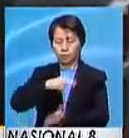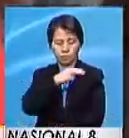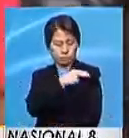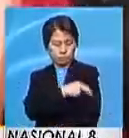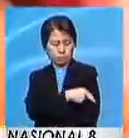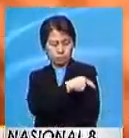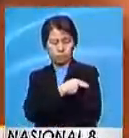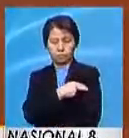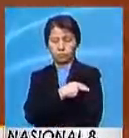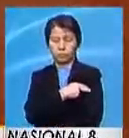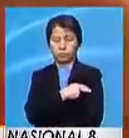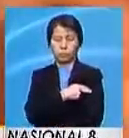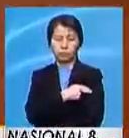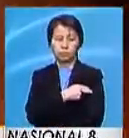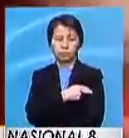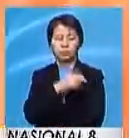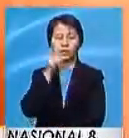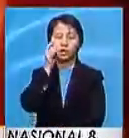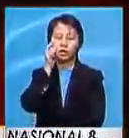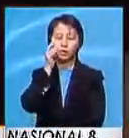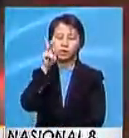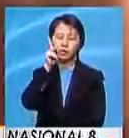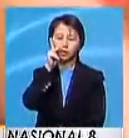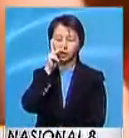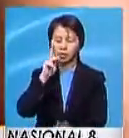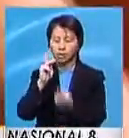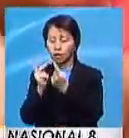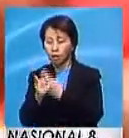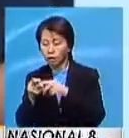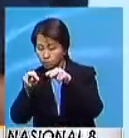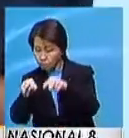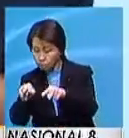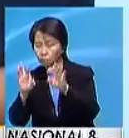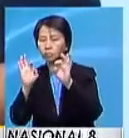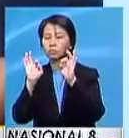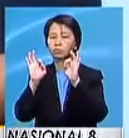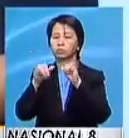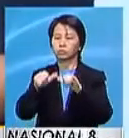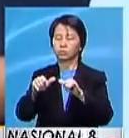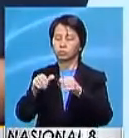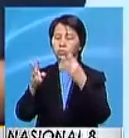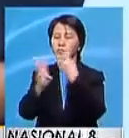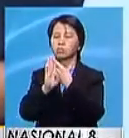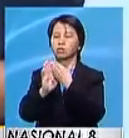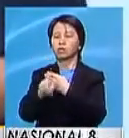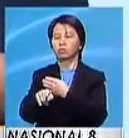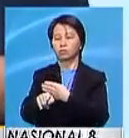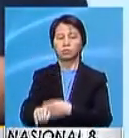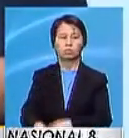Hospital Sultanah Bahiyah HSP Al-Ustar. Keadaannya dilaporkan masih kritikal.